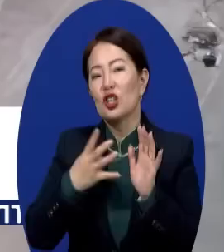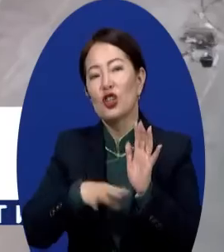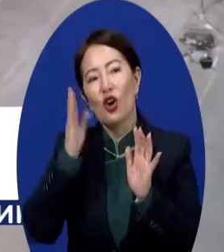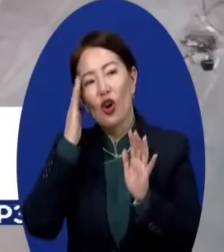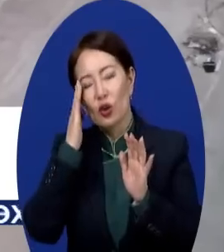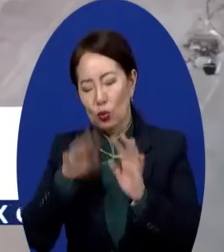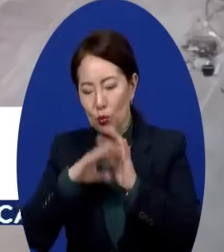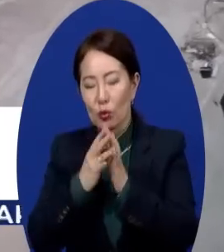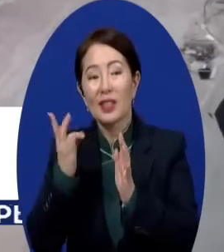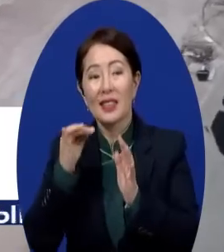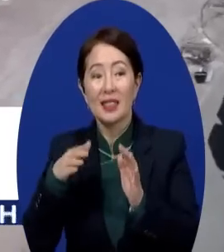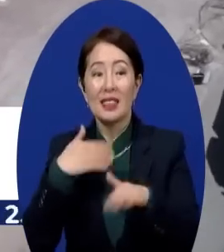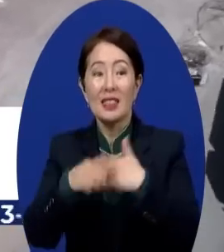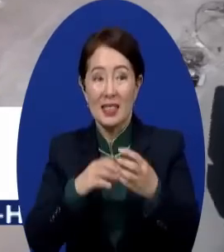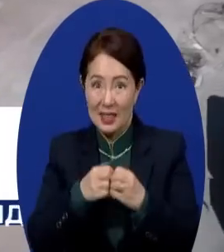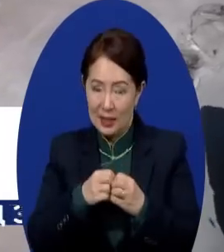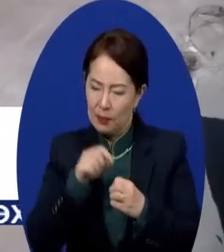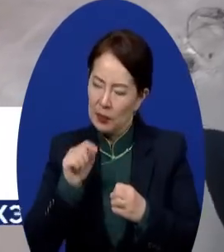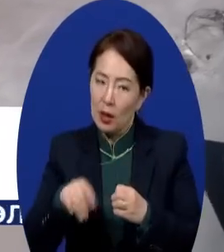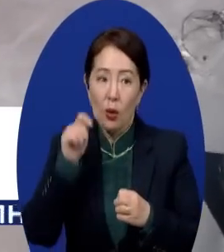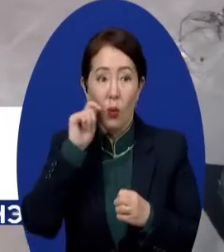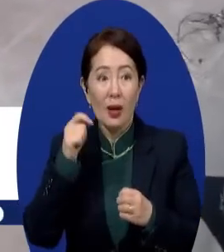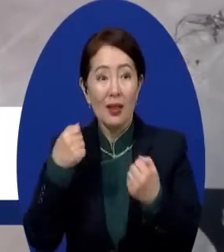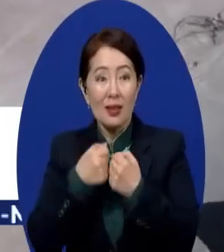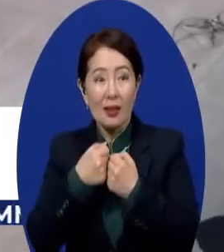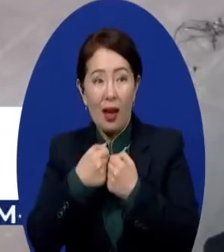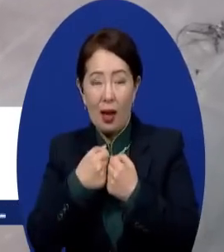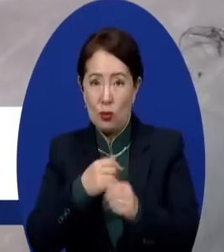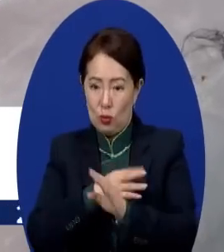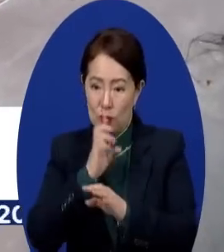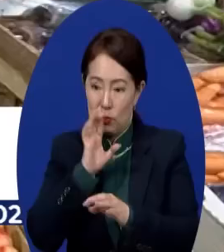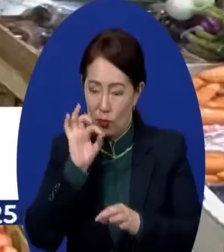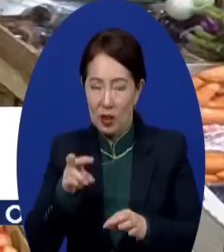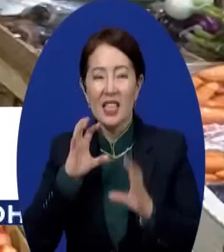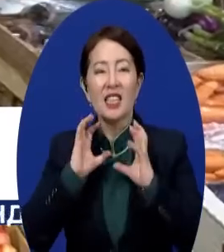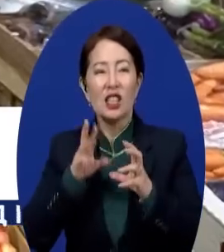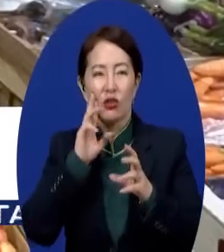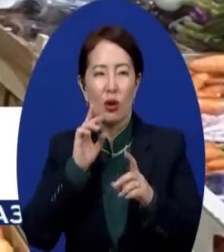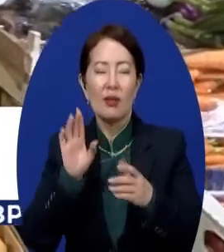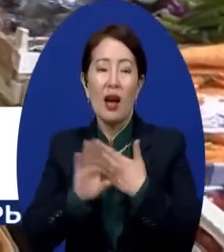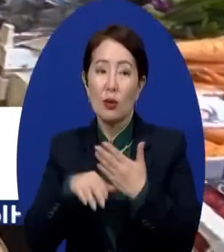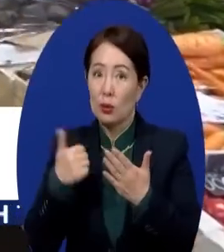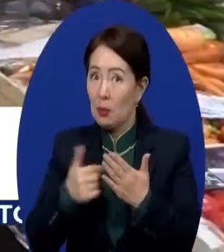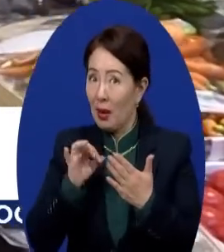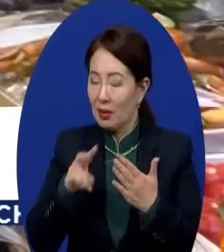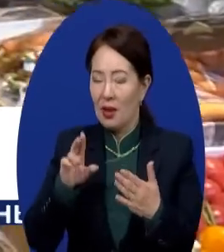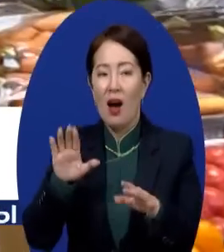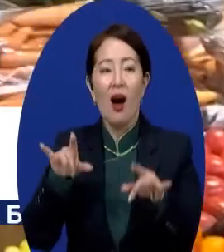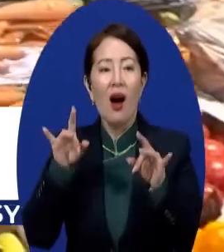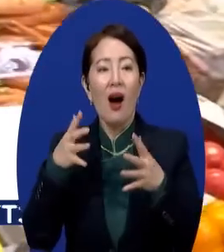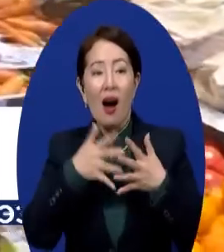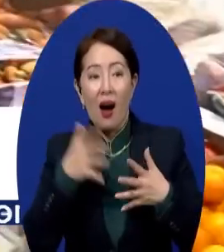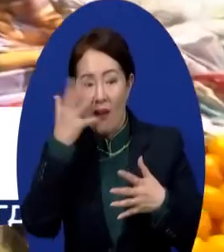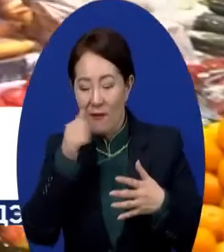нийтийн дайчилгаа явуулахар болж байгаа юм байна. За хэрвээ Украиний дайн сунжирах юм бол дэлхийн хүнсний аюулгүй байдал ялангуяа Африк төвд байдал хүндрэхвээ гэж